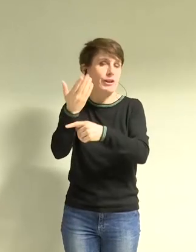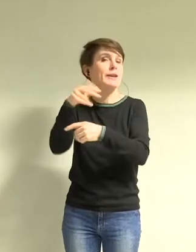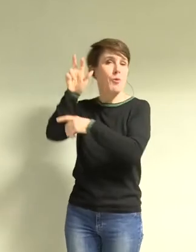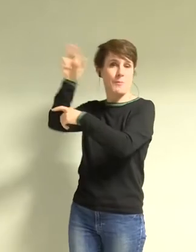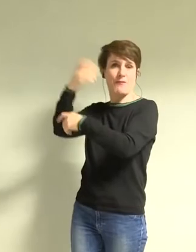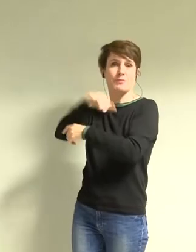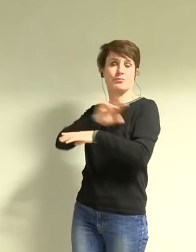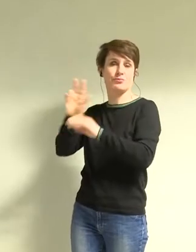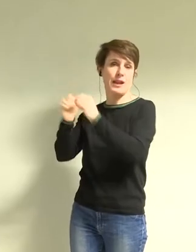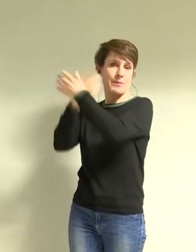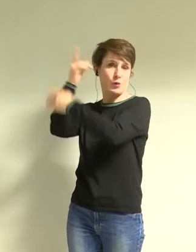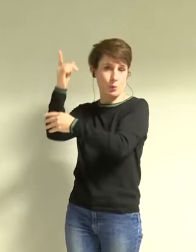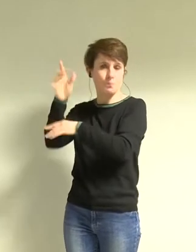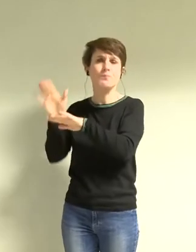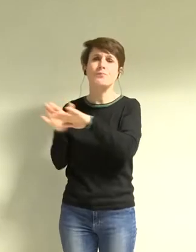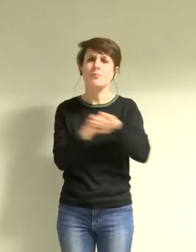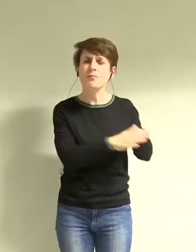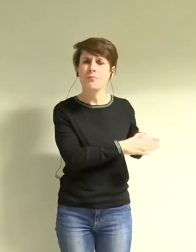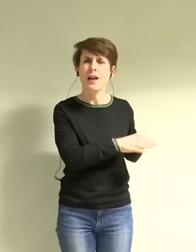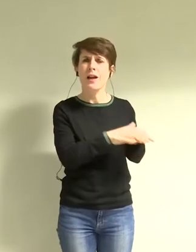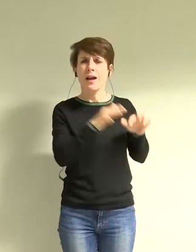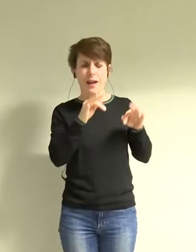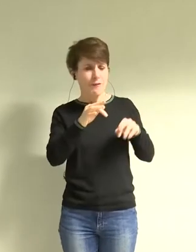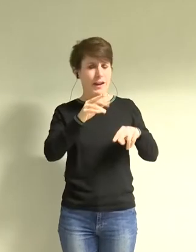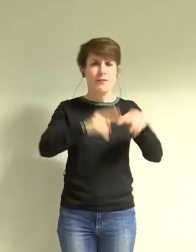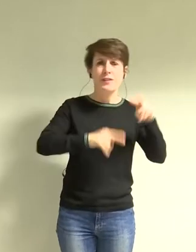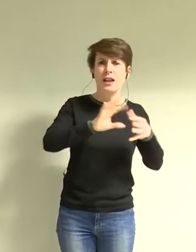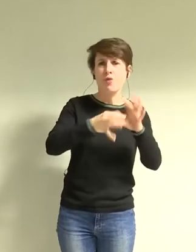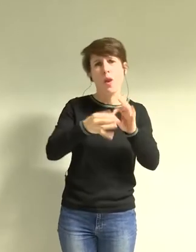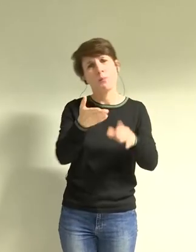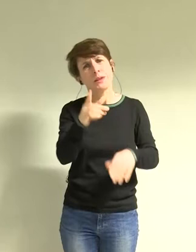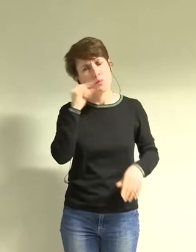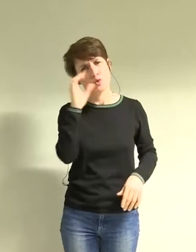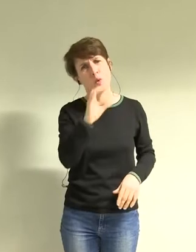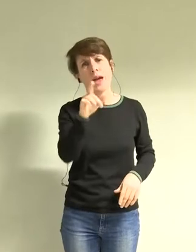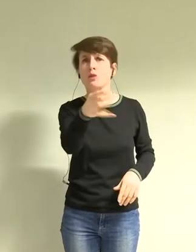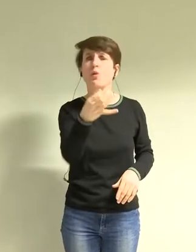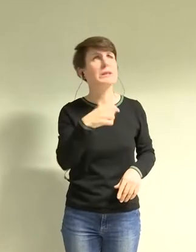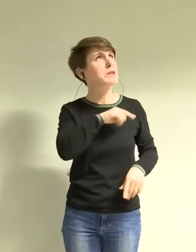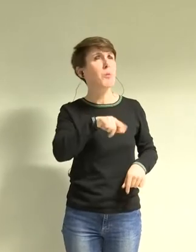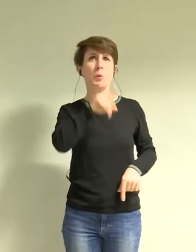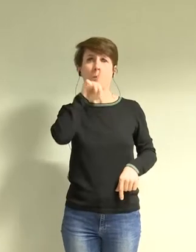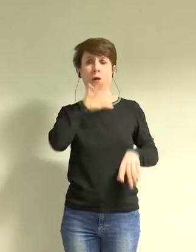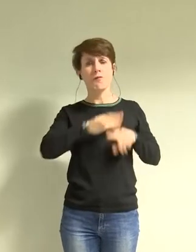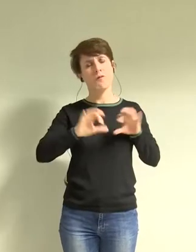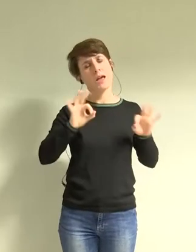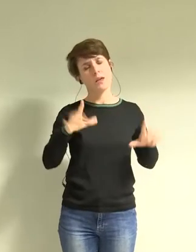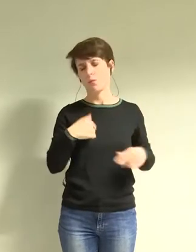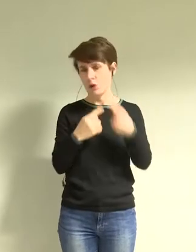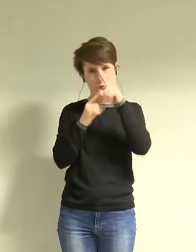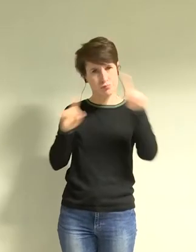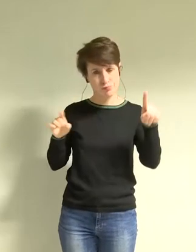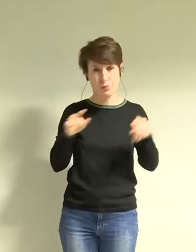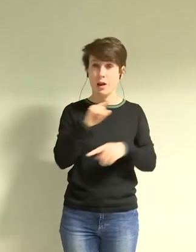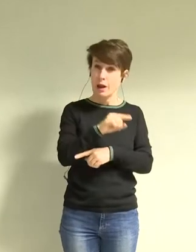qui est du village olympique monsieur carrez non je peux pas vous dire laisser dire qu'il n'y rien n'est fait actis à rénover l'ensemble de son patrimoine sur ce secteur